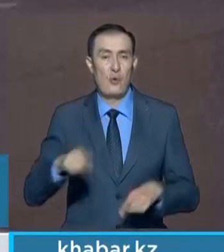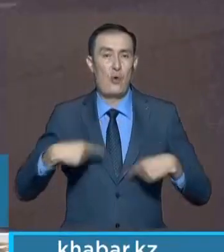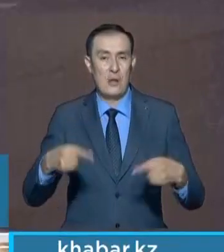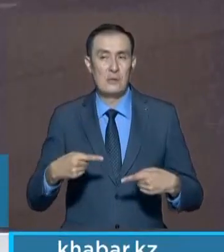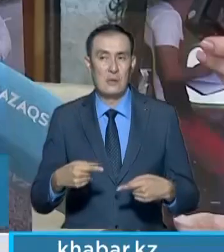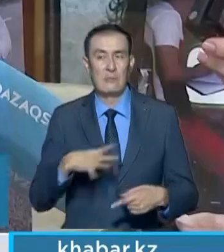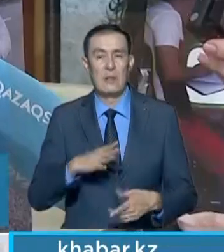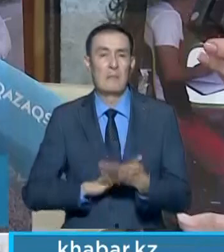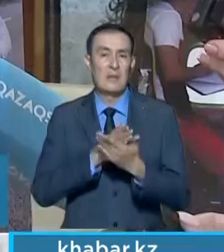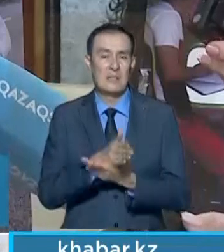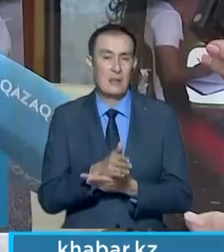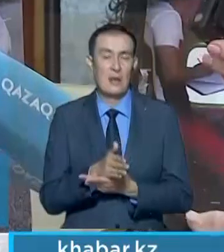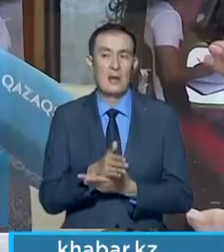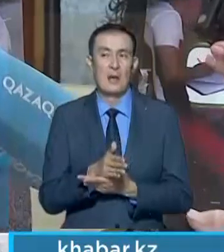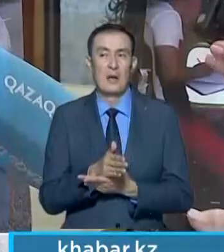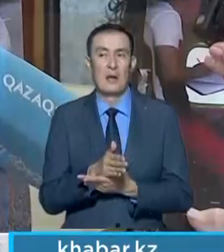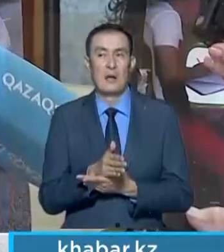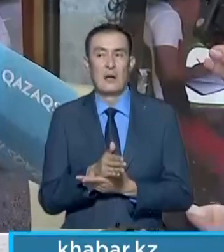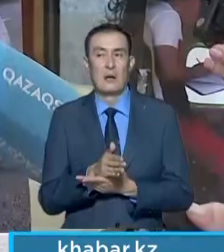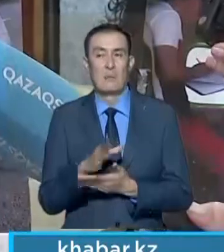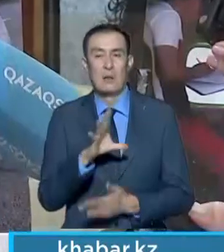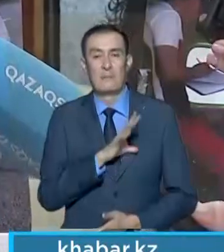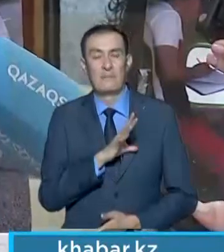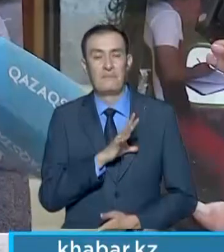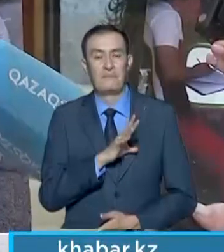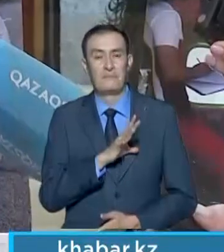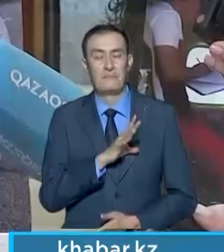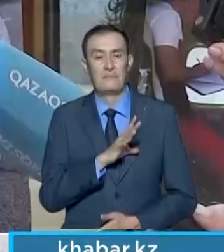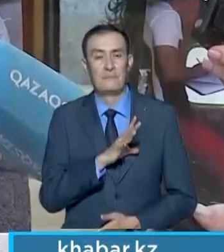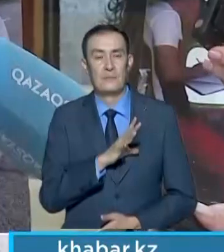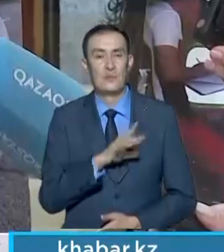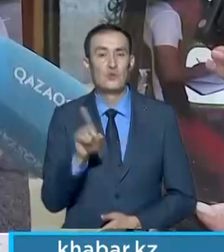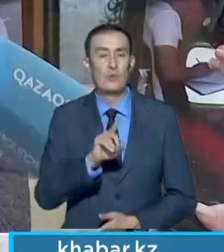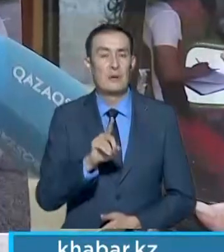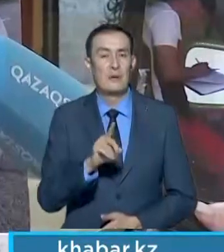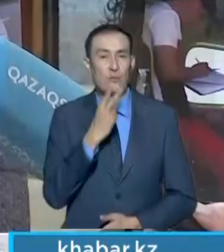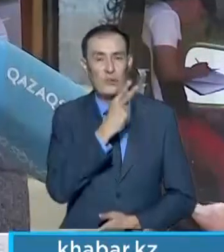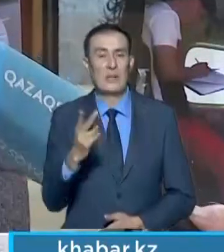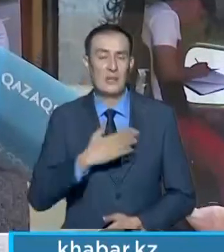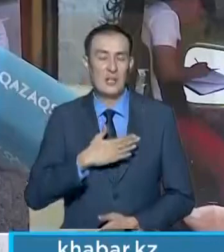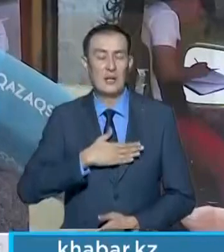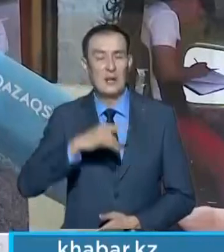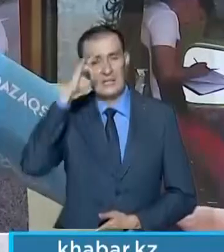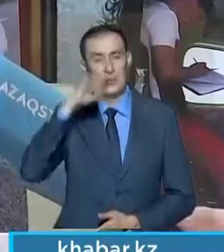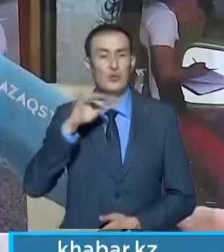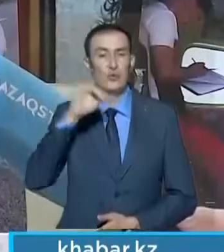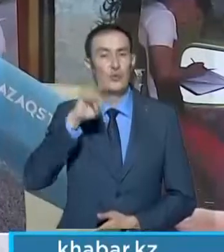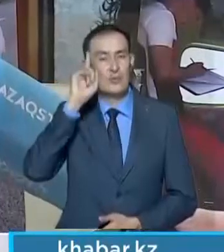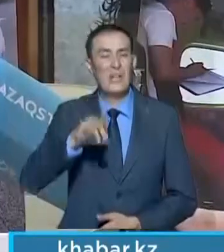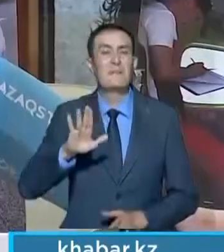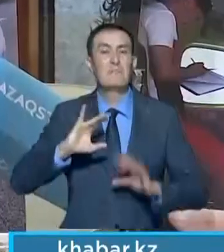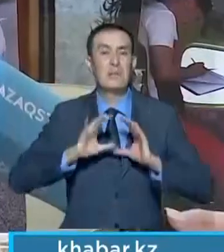посветил кочевникам и посетил чтобы знали нас казахская история весь